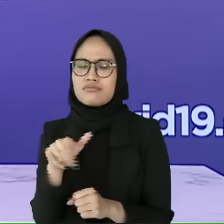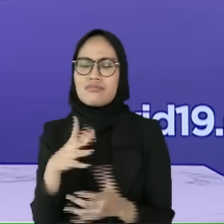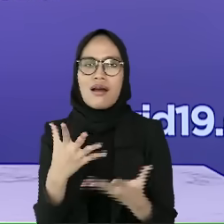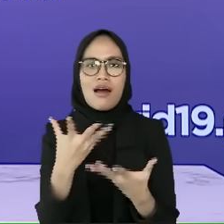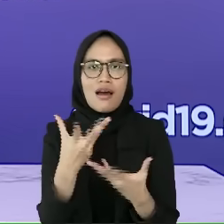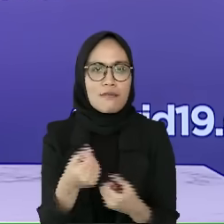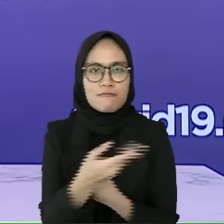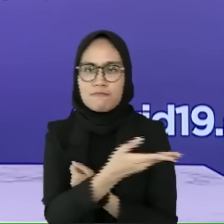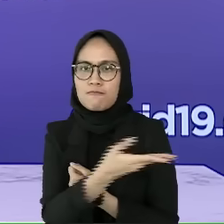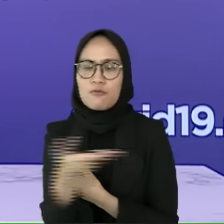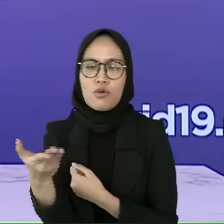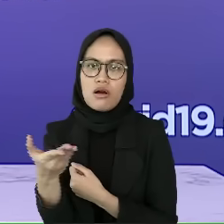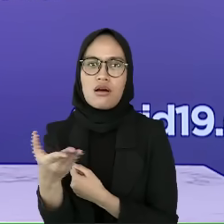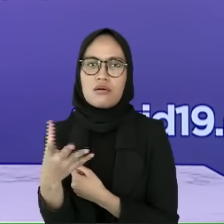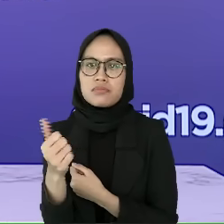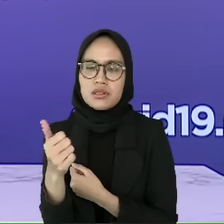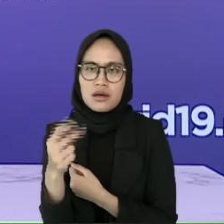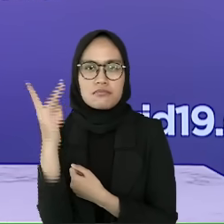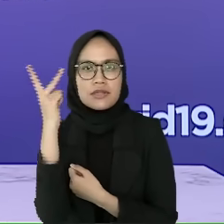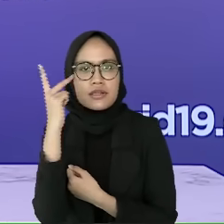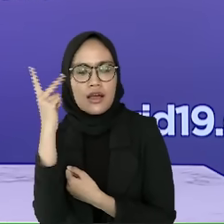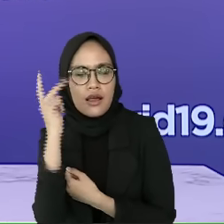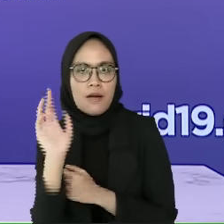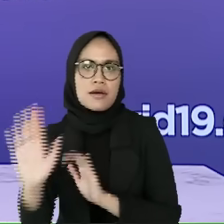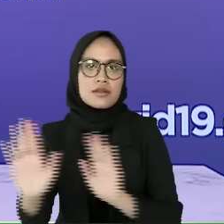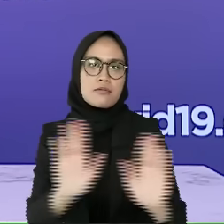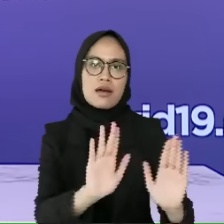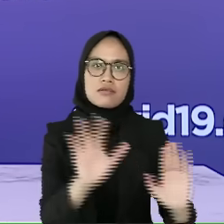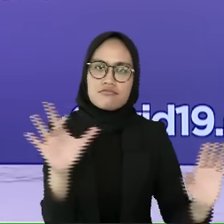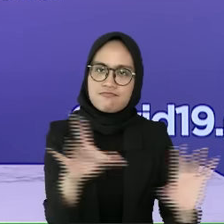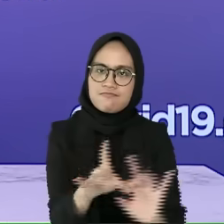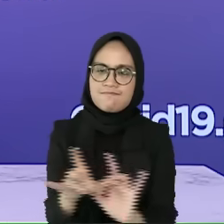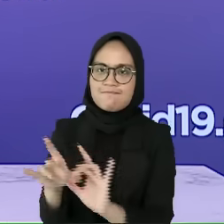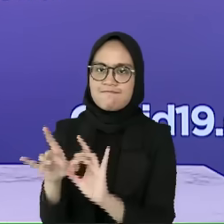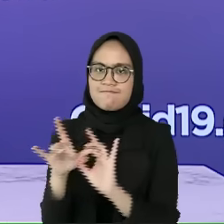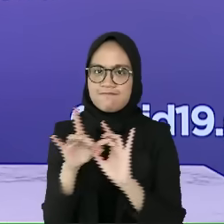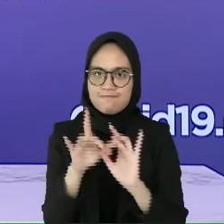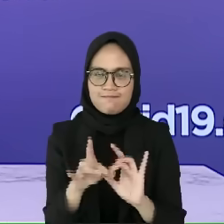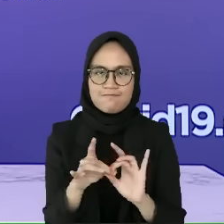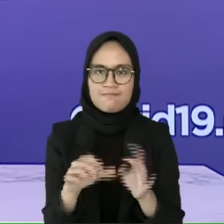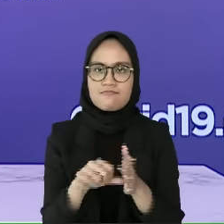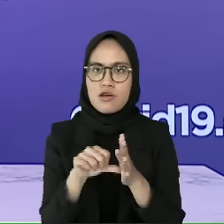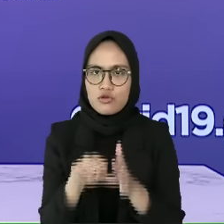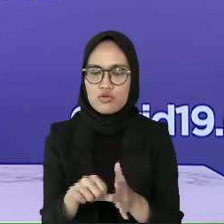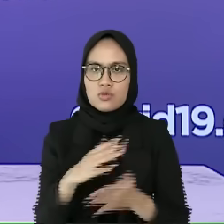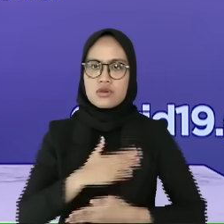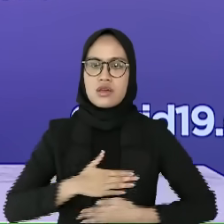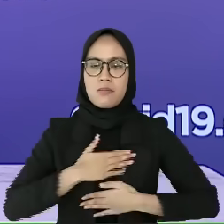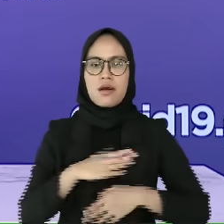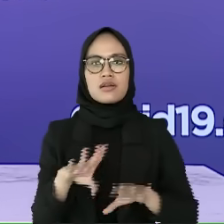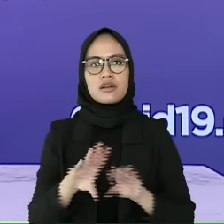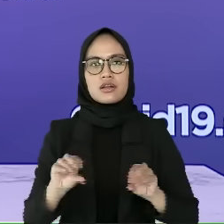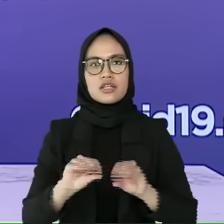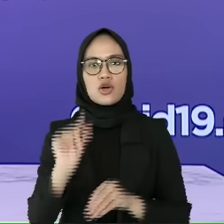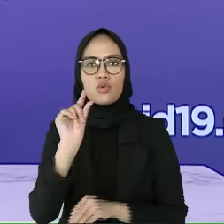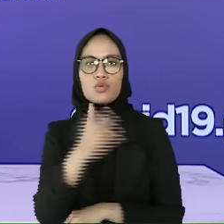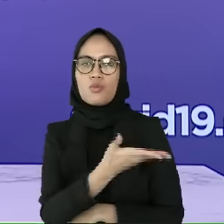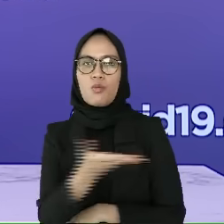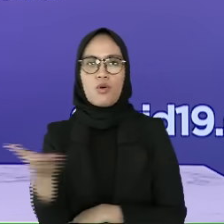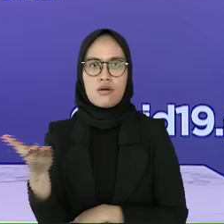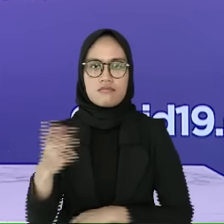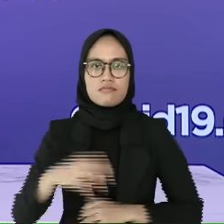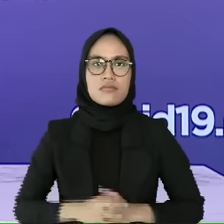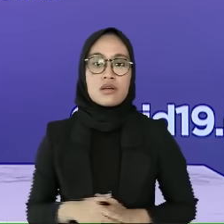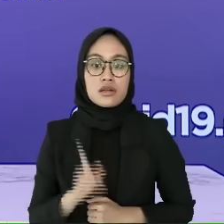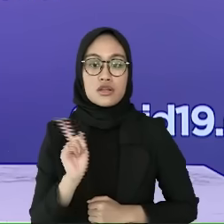dapat menjaga stabilitas keamanan dan kenyamanan kerja para tenaga kesehatan, mengingat tugas mereka